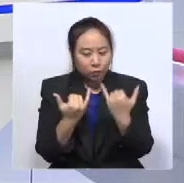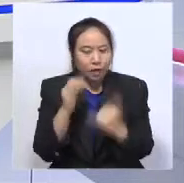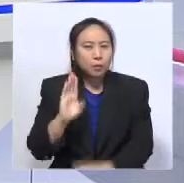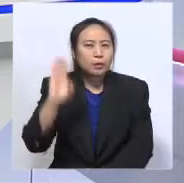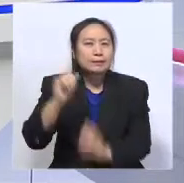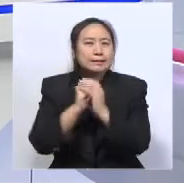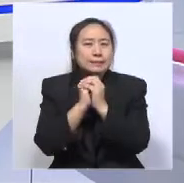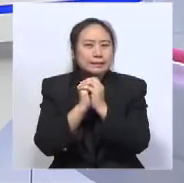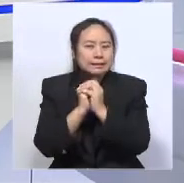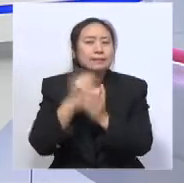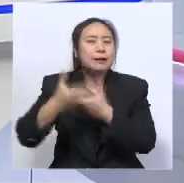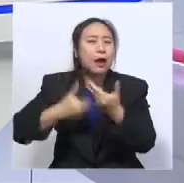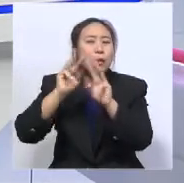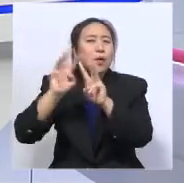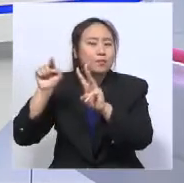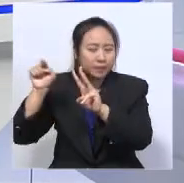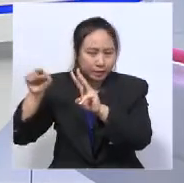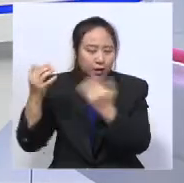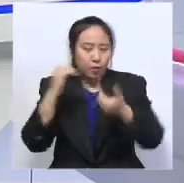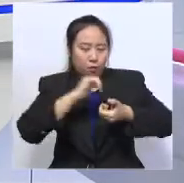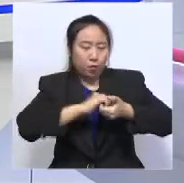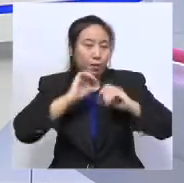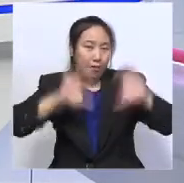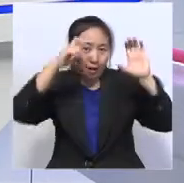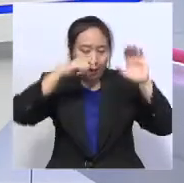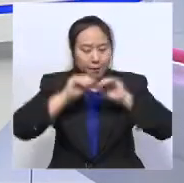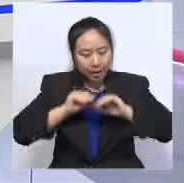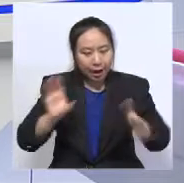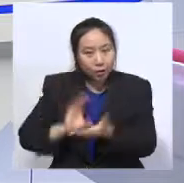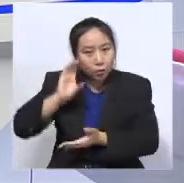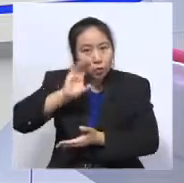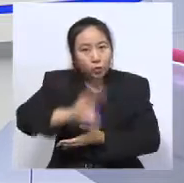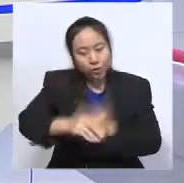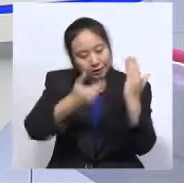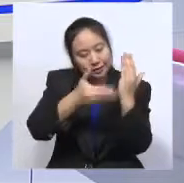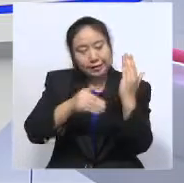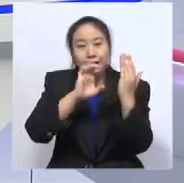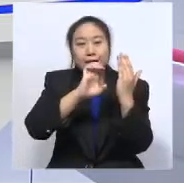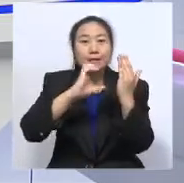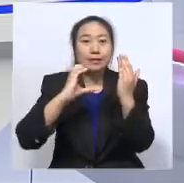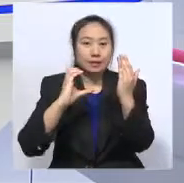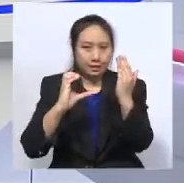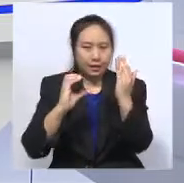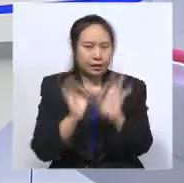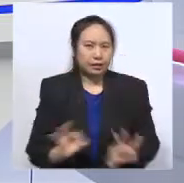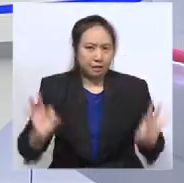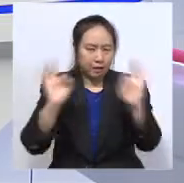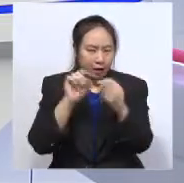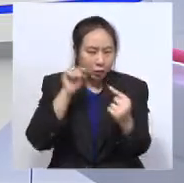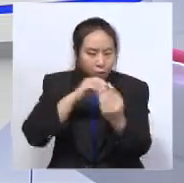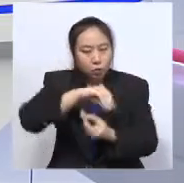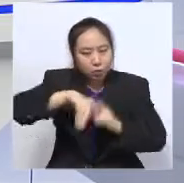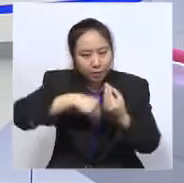ลีบาบานะคะร่วมมือกับรัฐบาลไทยพร้อมประกาศแผนการลงทุนในพื้นที่ระเบียงเศรษฐกิจพิเศษภาคตะวันออกโดยเน้นไปที่ธุรกิจอีค